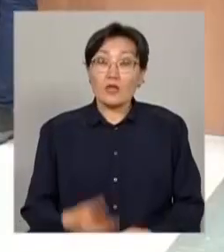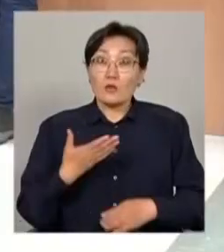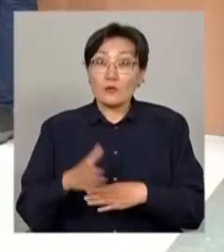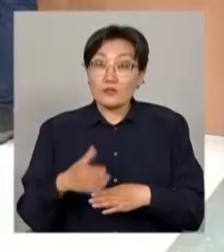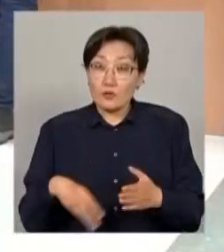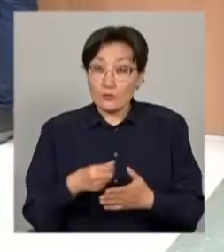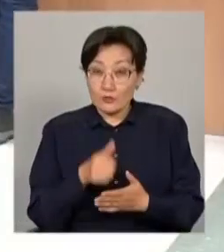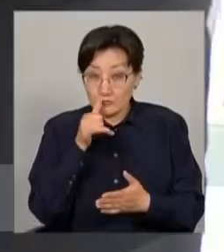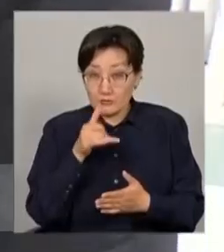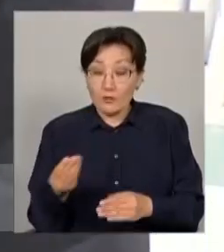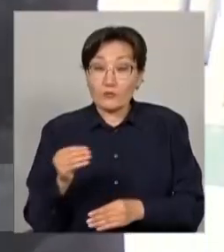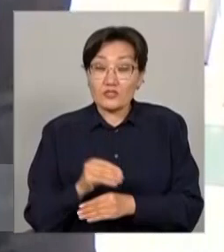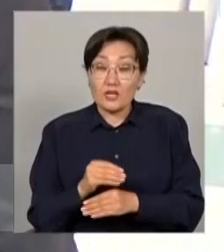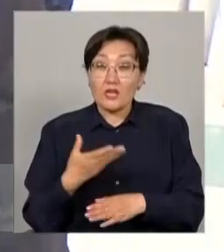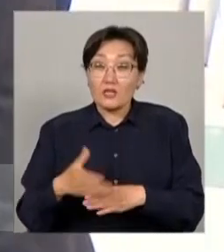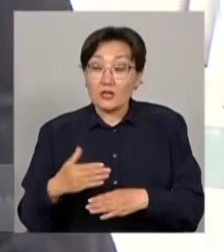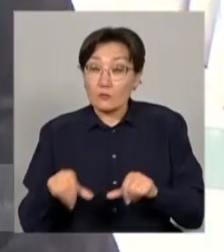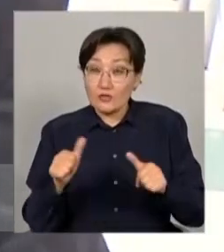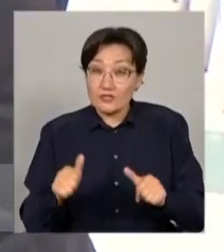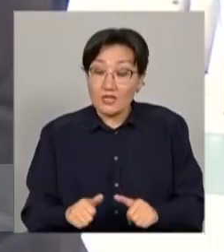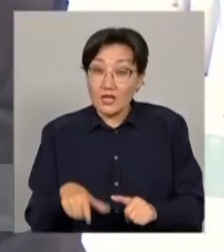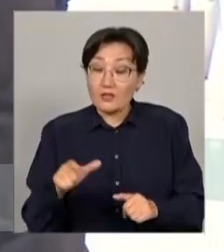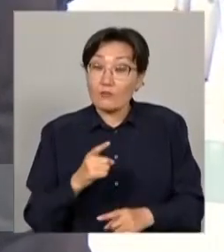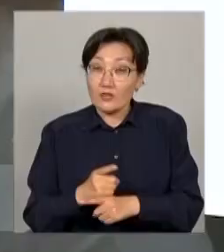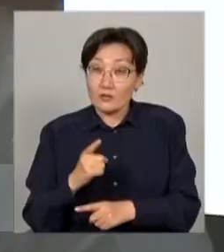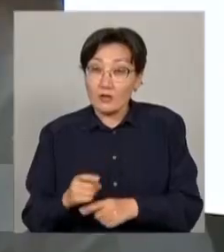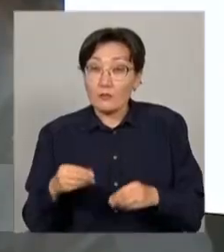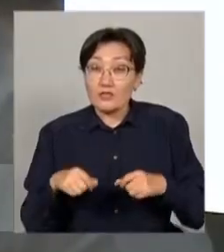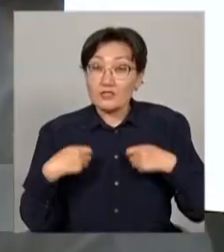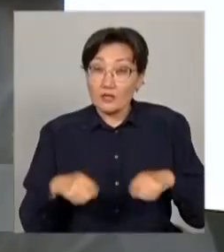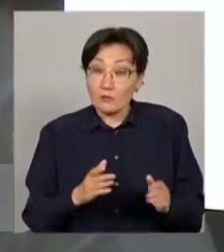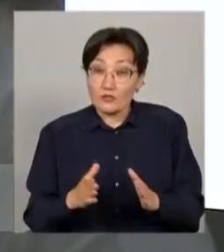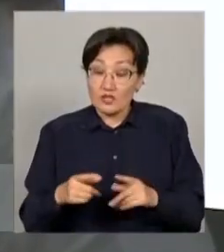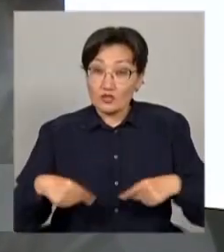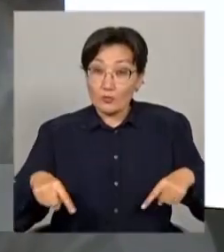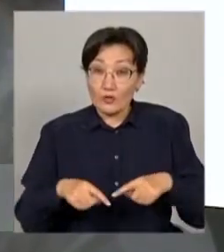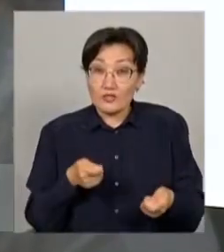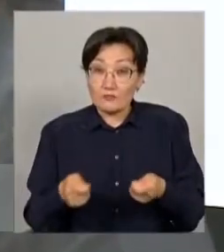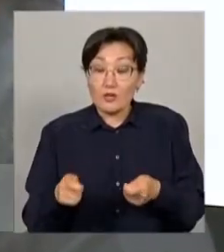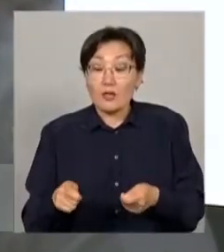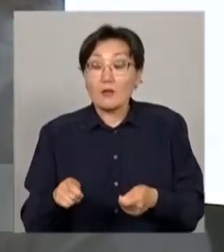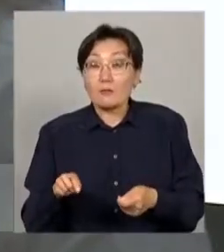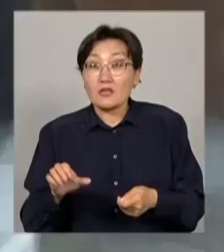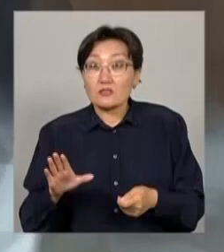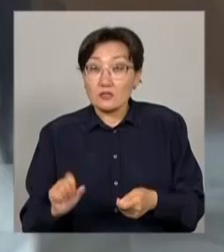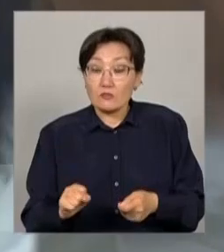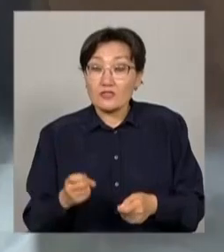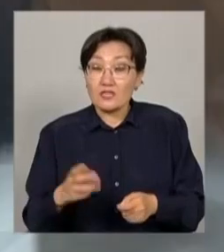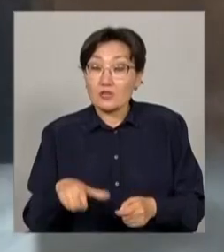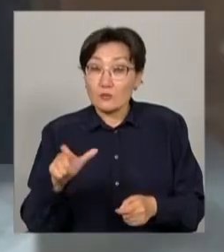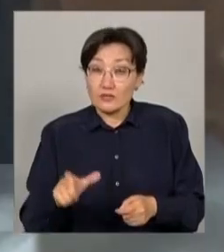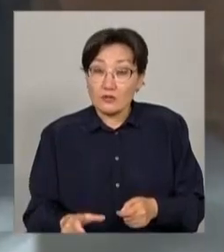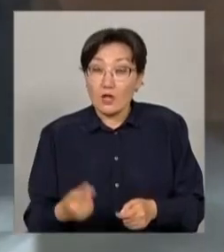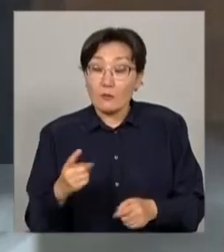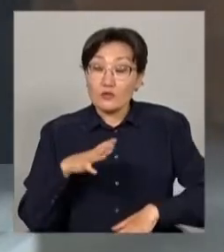Несиесін төлей алмай үстіне қосымша кредит алатындарға тыйым салынбақ. Қаржы нарығын реттеу агенттігінің төрайымы Мәдина Әбілқасымова кейбір азаматтар